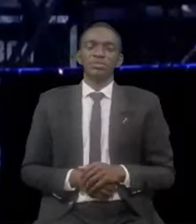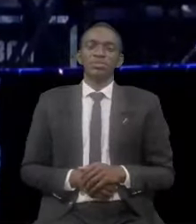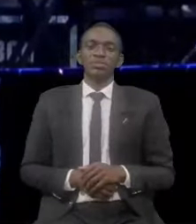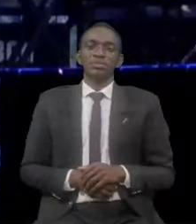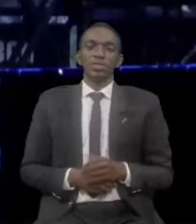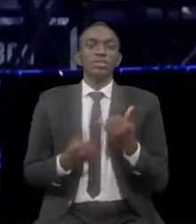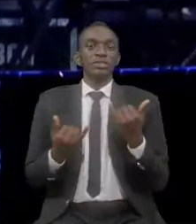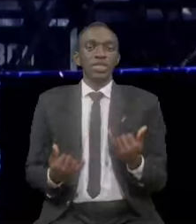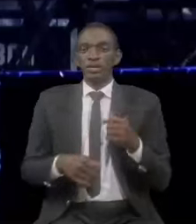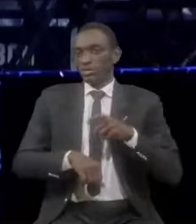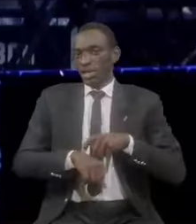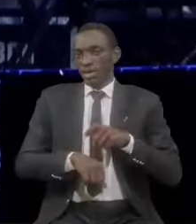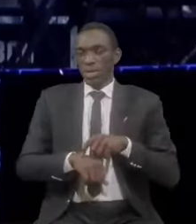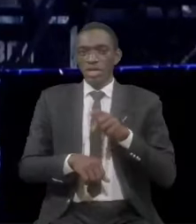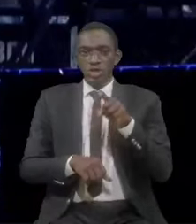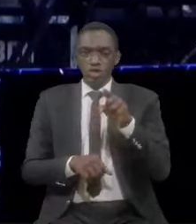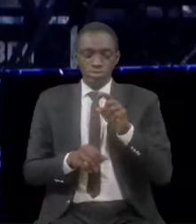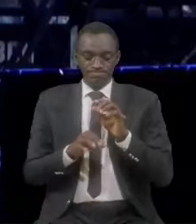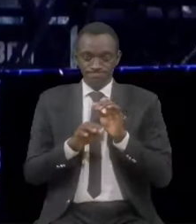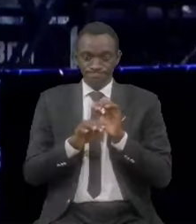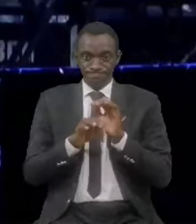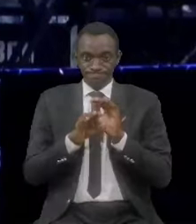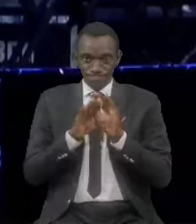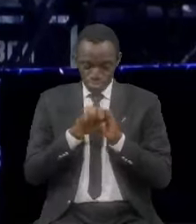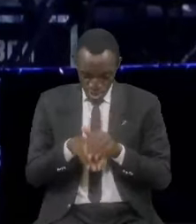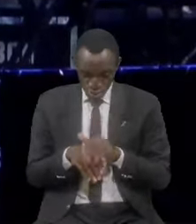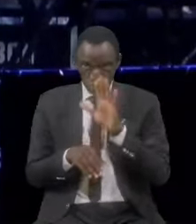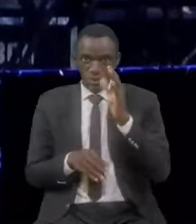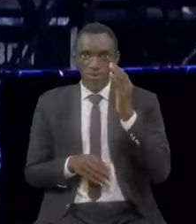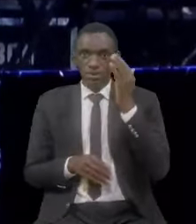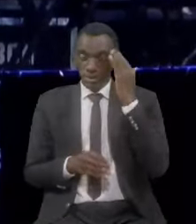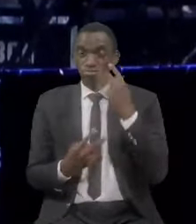Les têtes baissées, les yeux fermés.